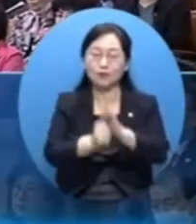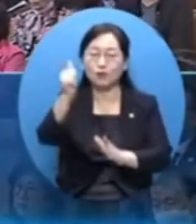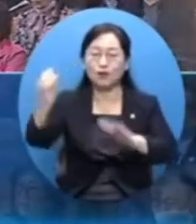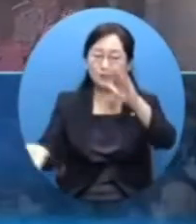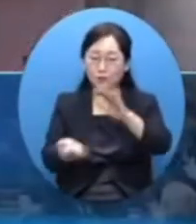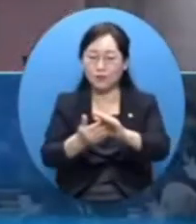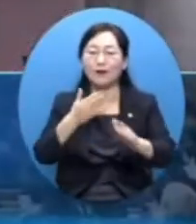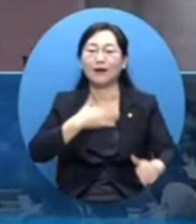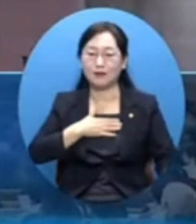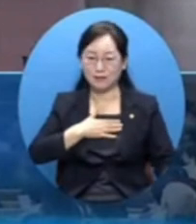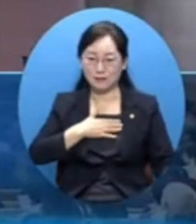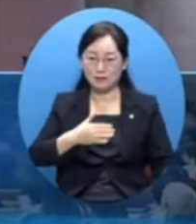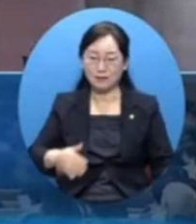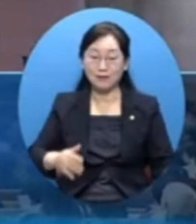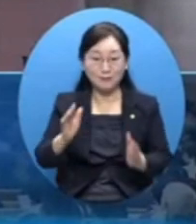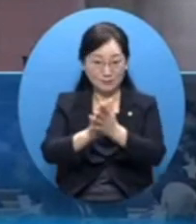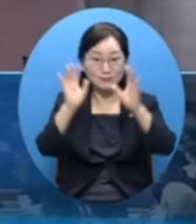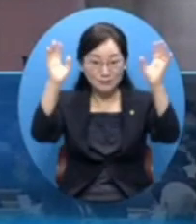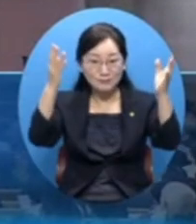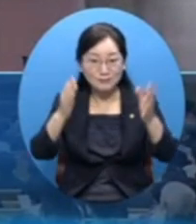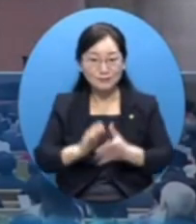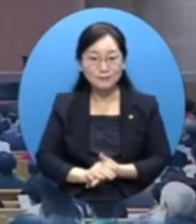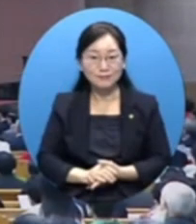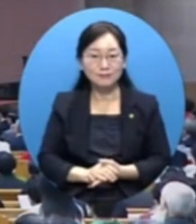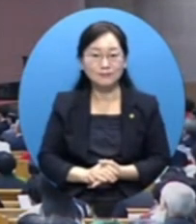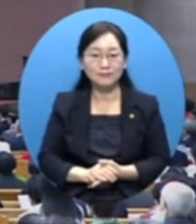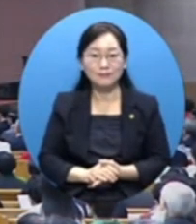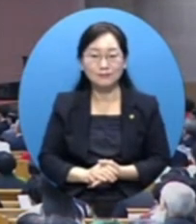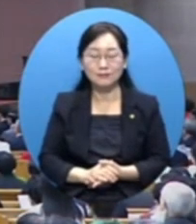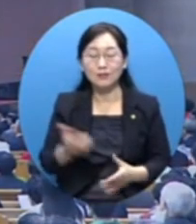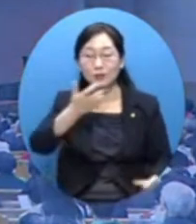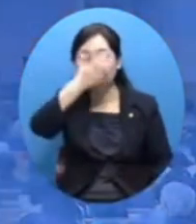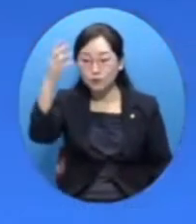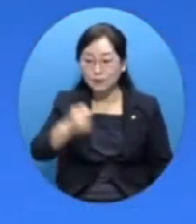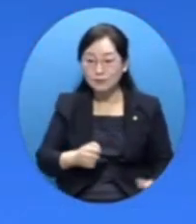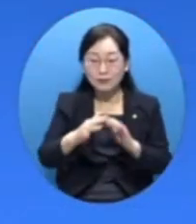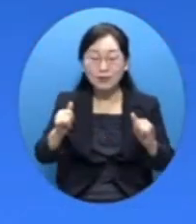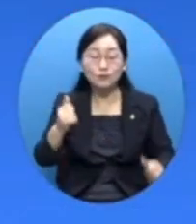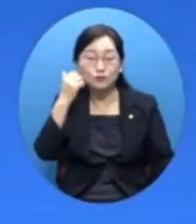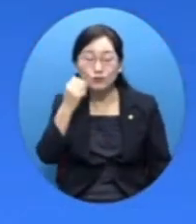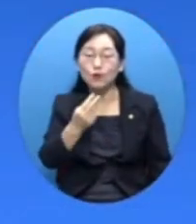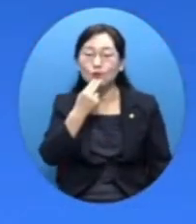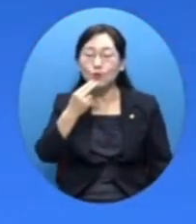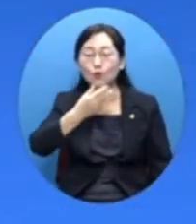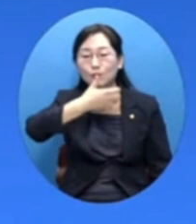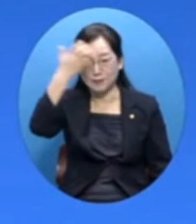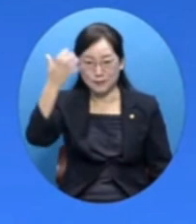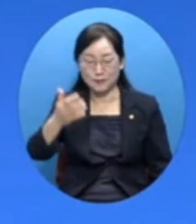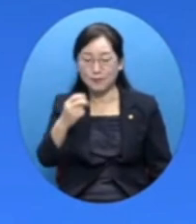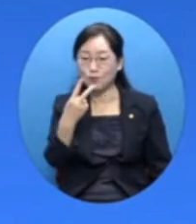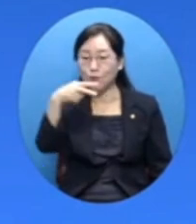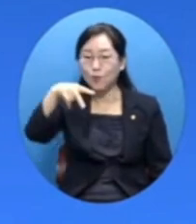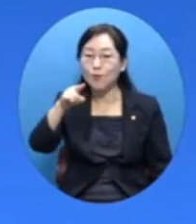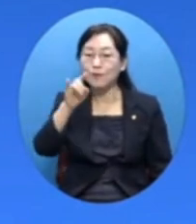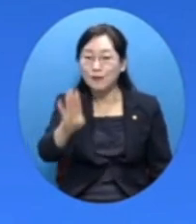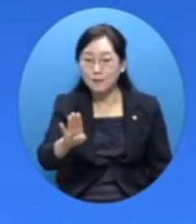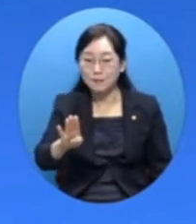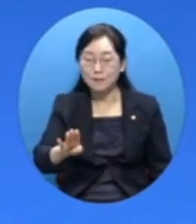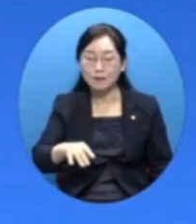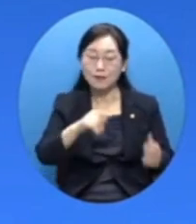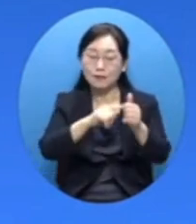이룬 줄 앎이로다 할렐루야 아멘 꿈꾸는 사람 요셉은 살 때 꿈을 꿨다 말